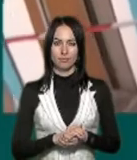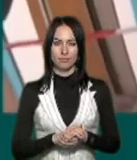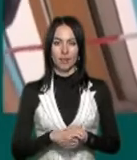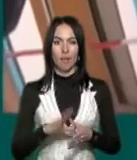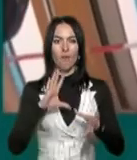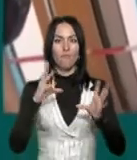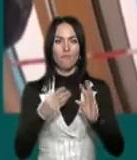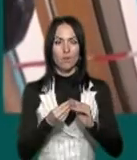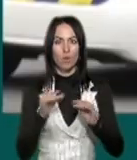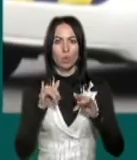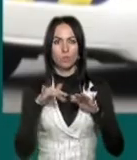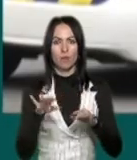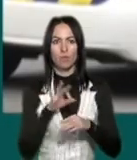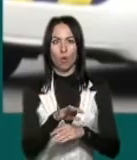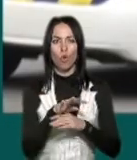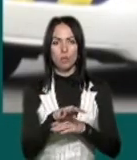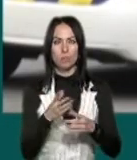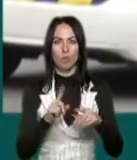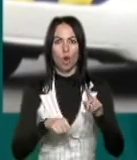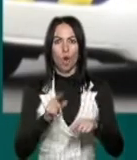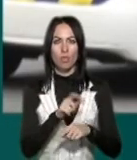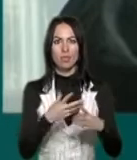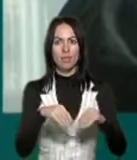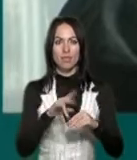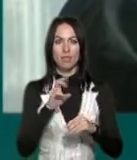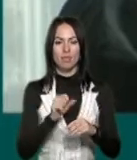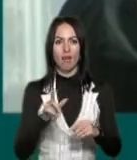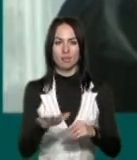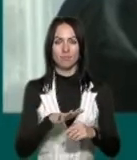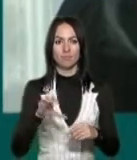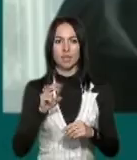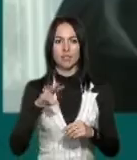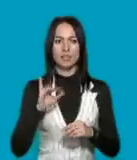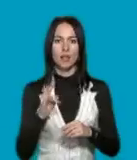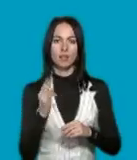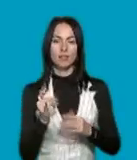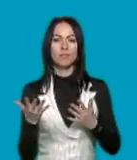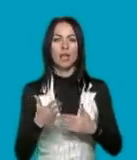Вирок у справі про розстріл родини на Салтівці, яке покарання визначив суд.